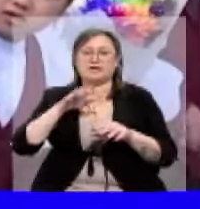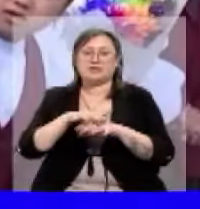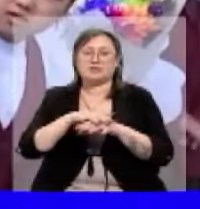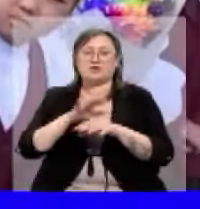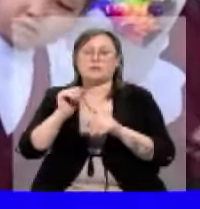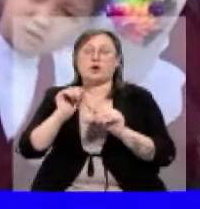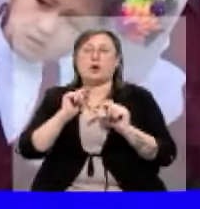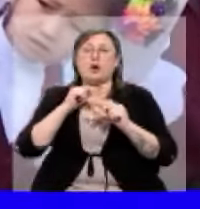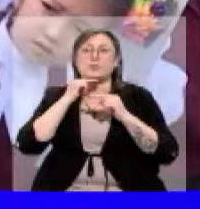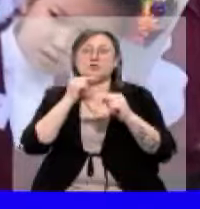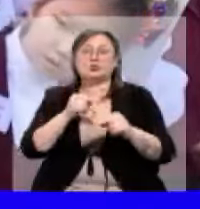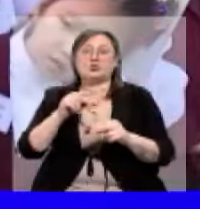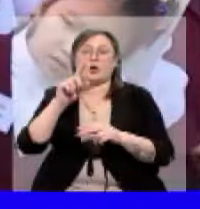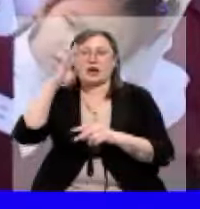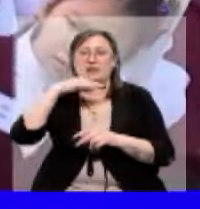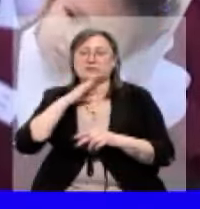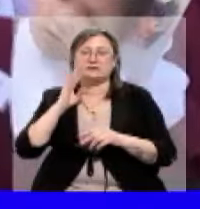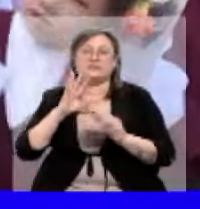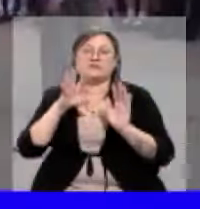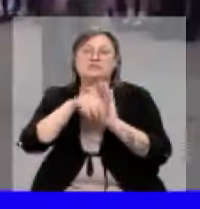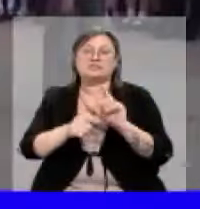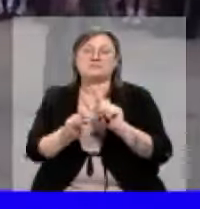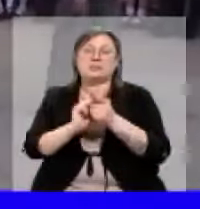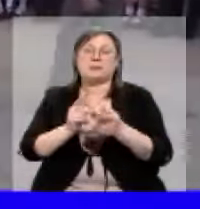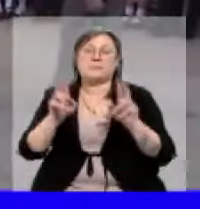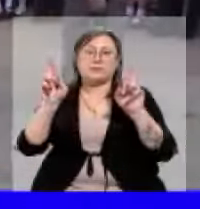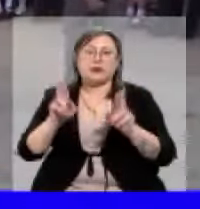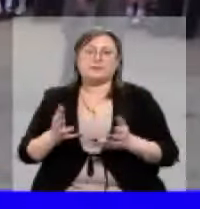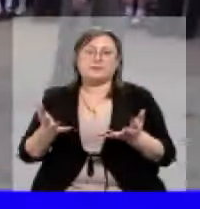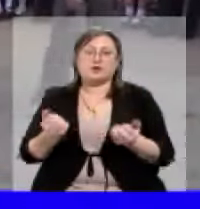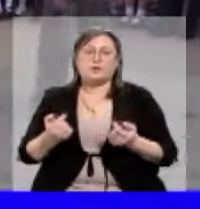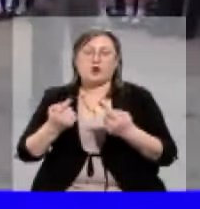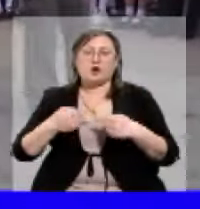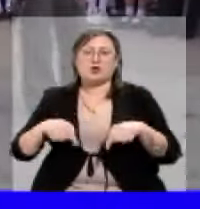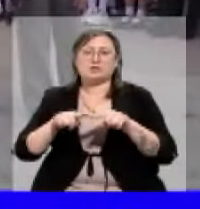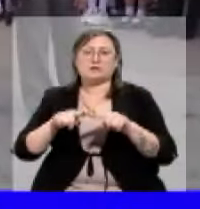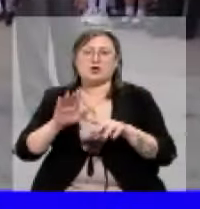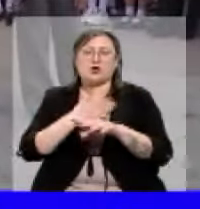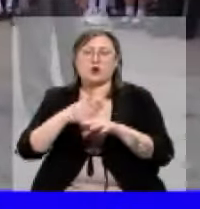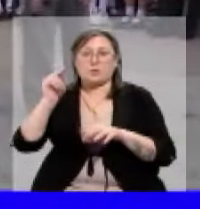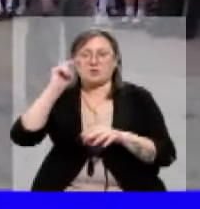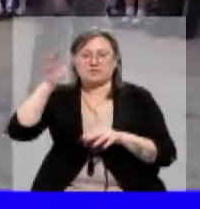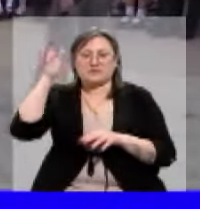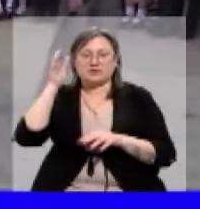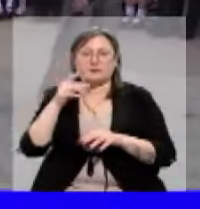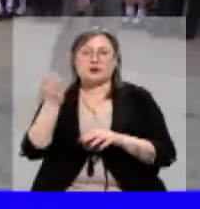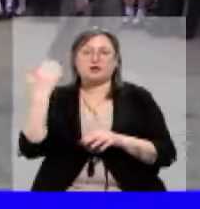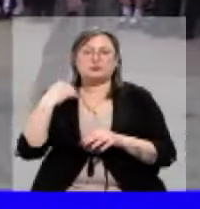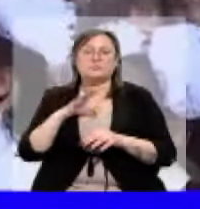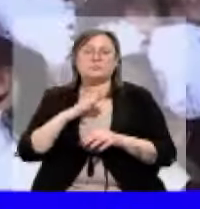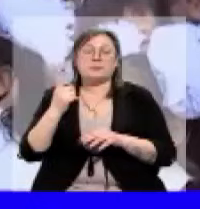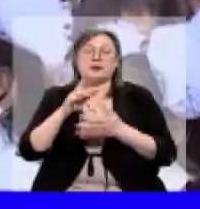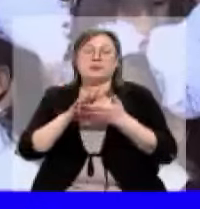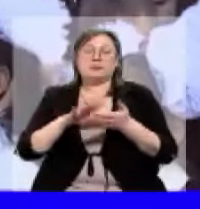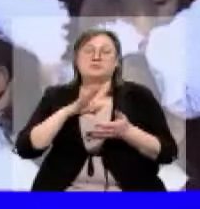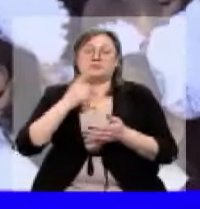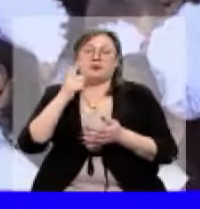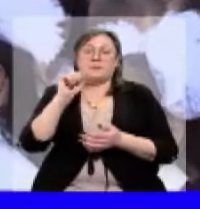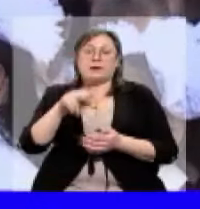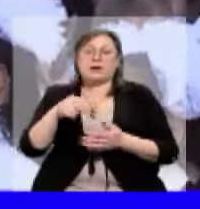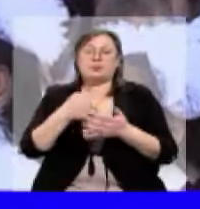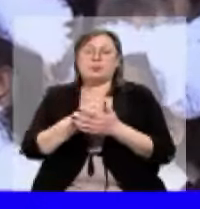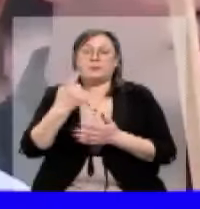бойынша балаларды білім беру ұйымдарына қабылдау қағидаларына өзгерістер енгізді. Бұрын бірінші сыныпқа қабылдау мерзімі 1 сәуірден 1 тамызға дейін іске асырылса, енді